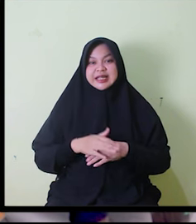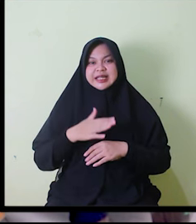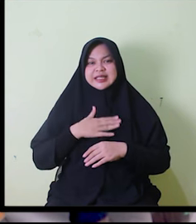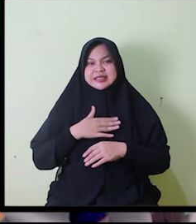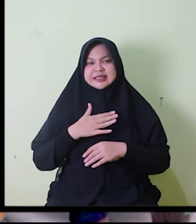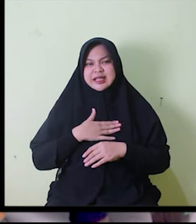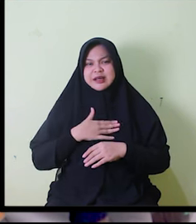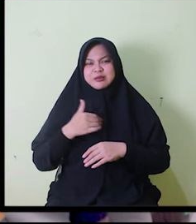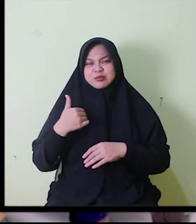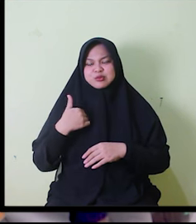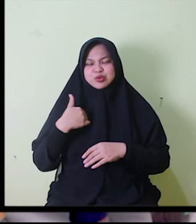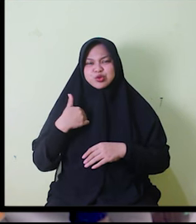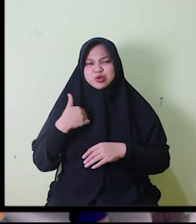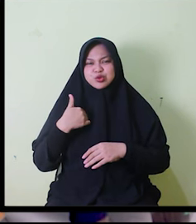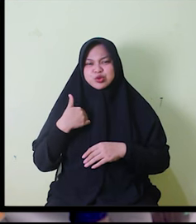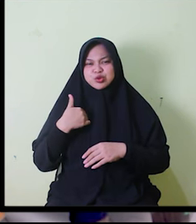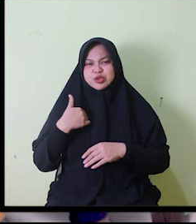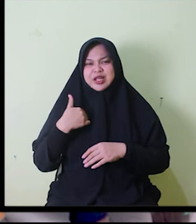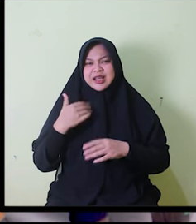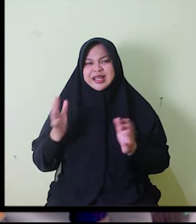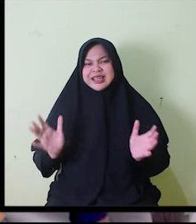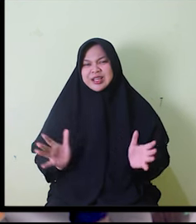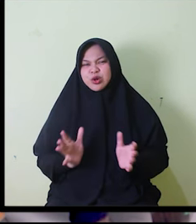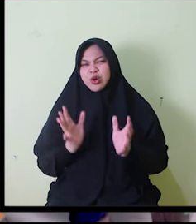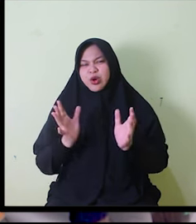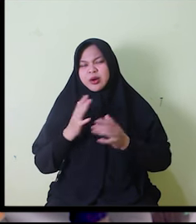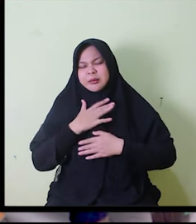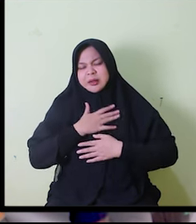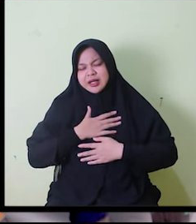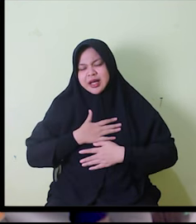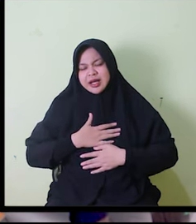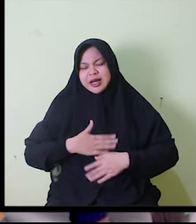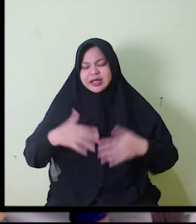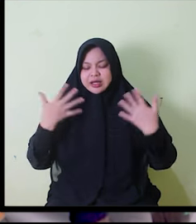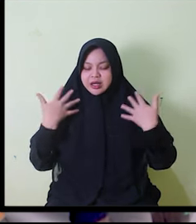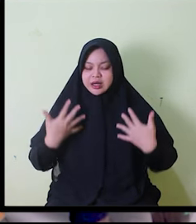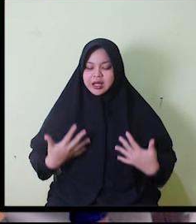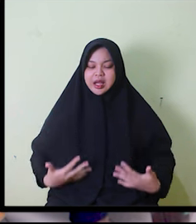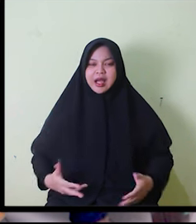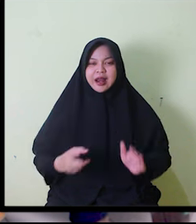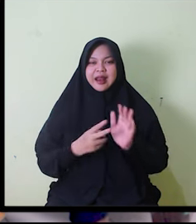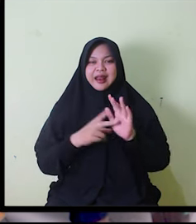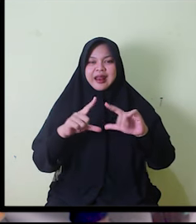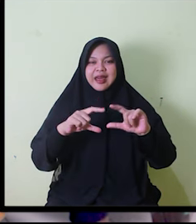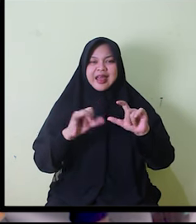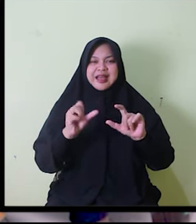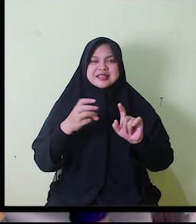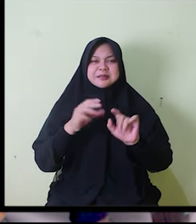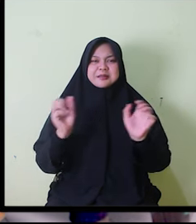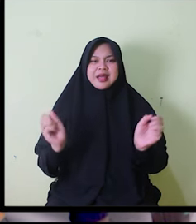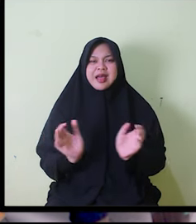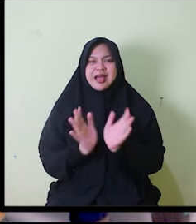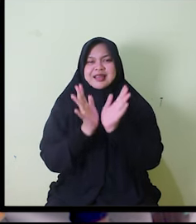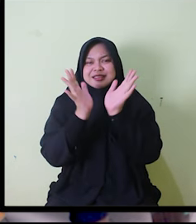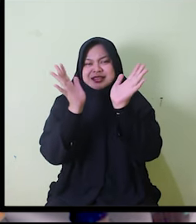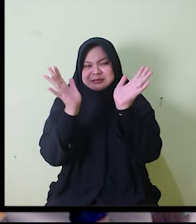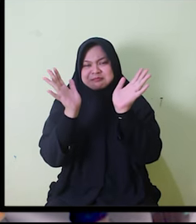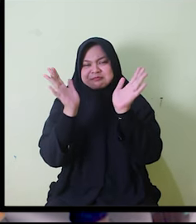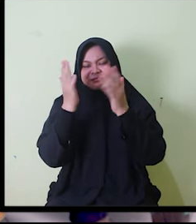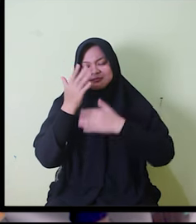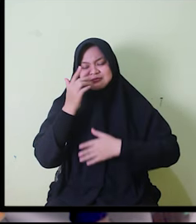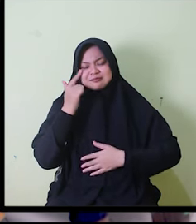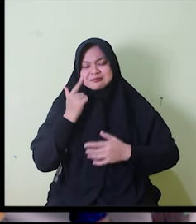ee meratapi keadaan nasib kalau misalkan saya apa namanya